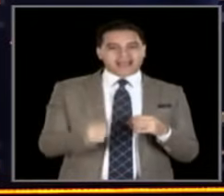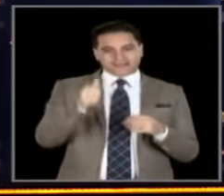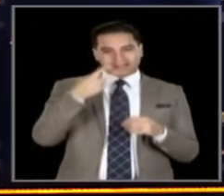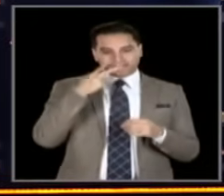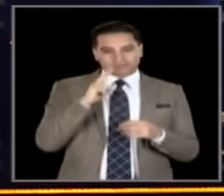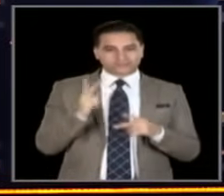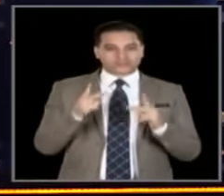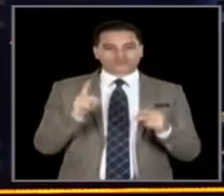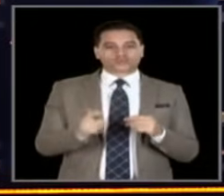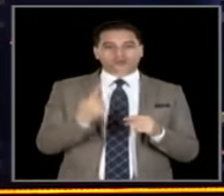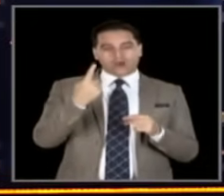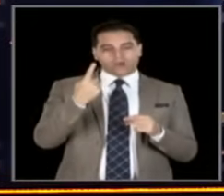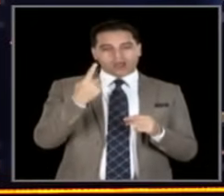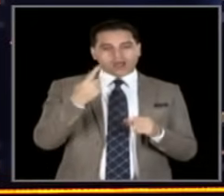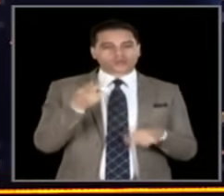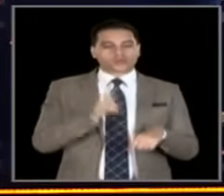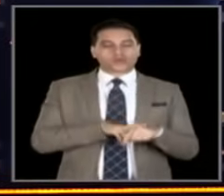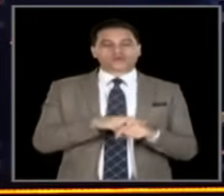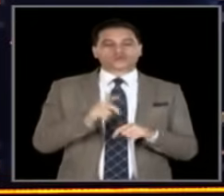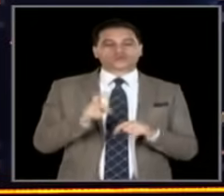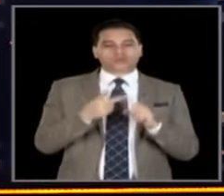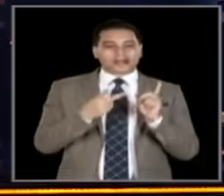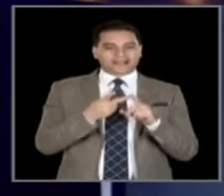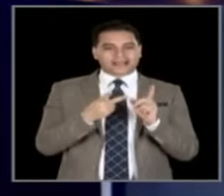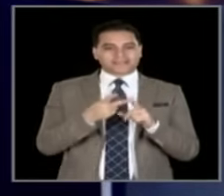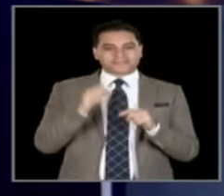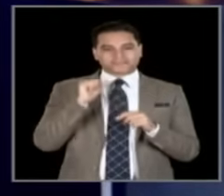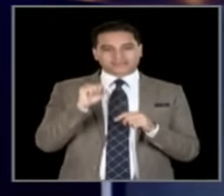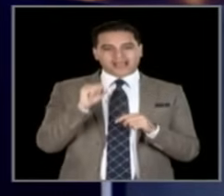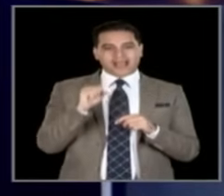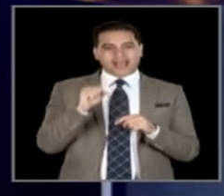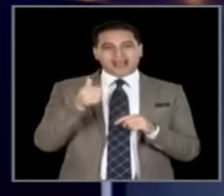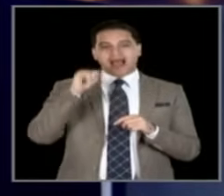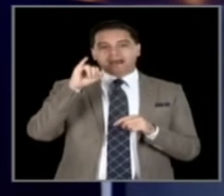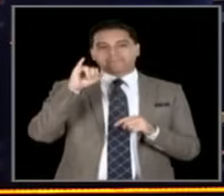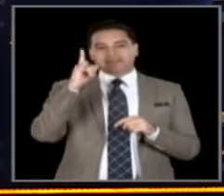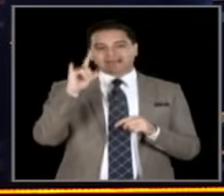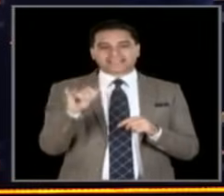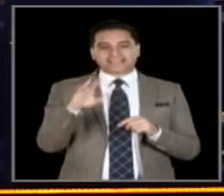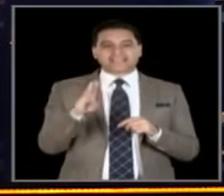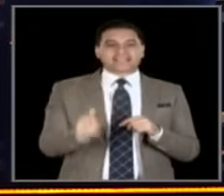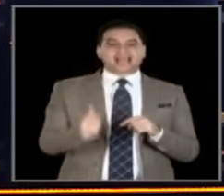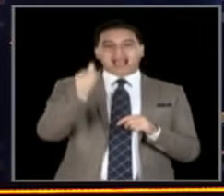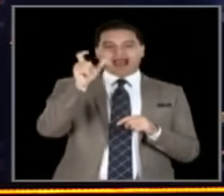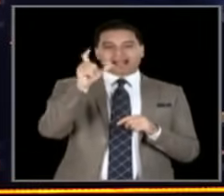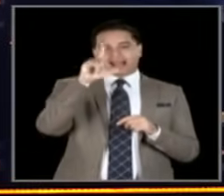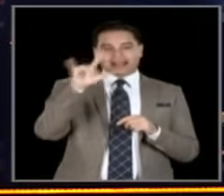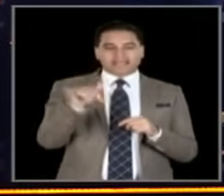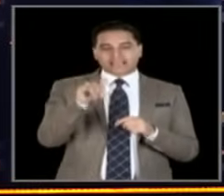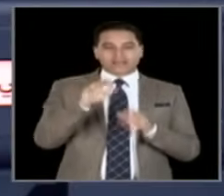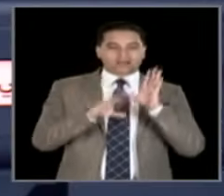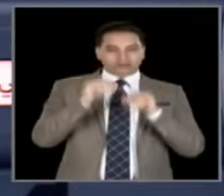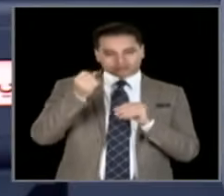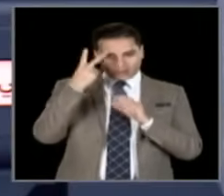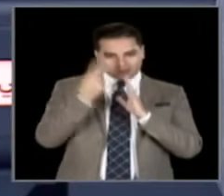ده السؤال اللي ماتجاوبش هو والسؤال التاني امريكان ليمين الله ابراهيم صنع الله